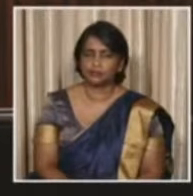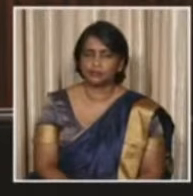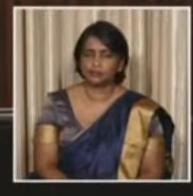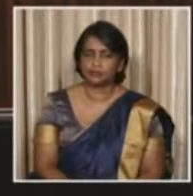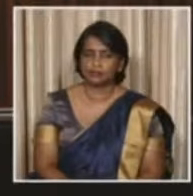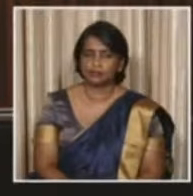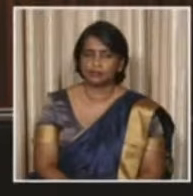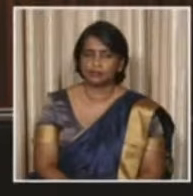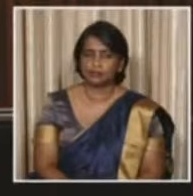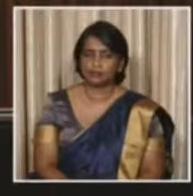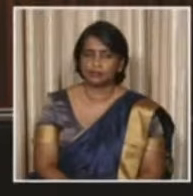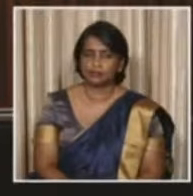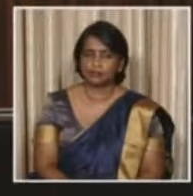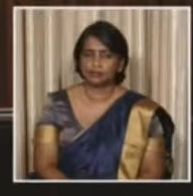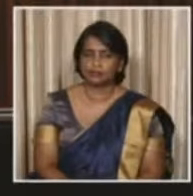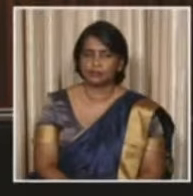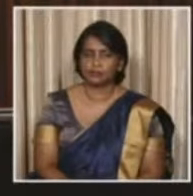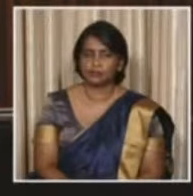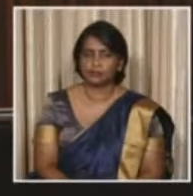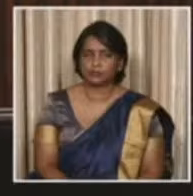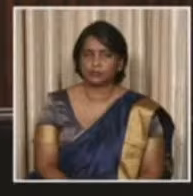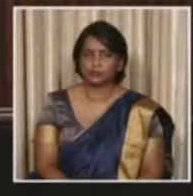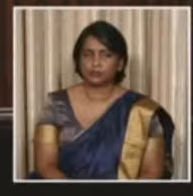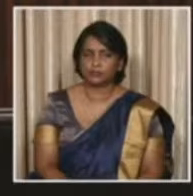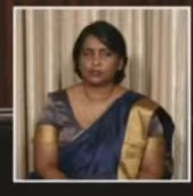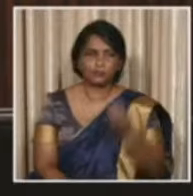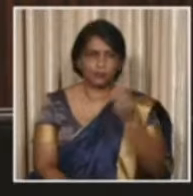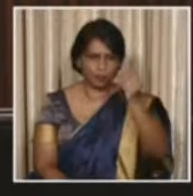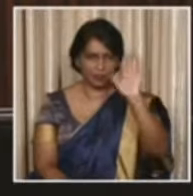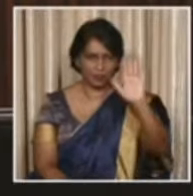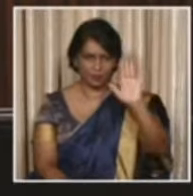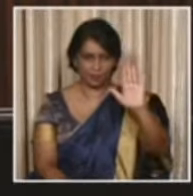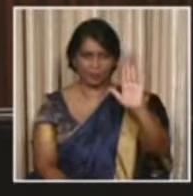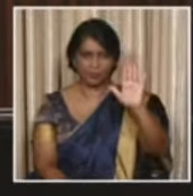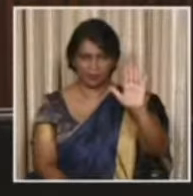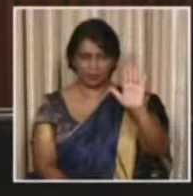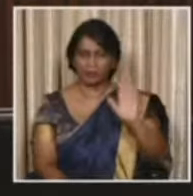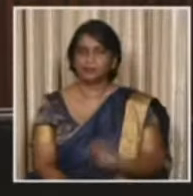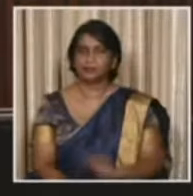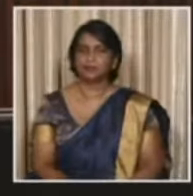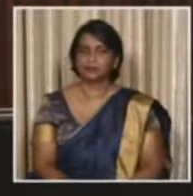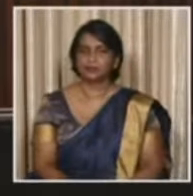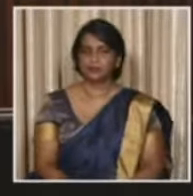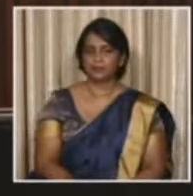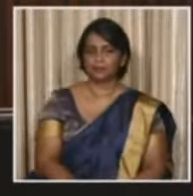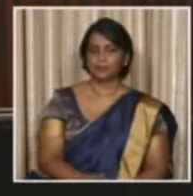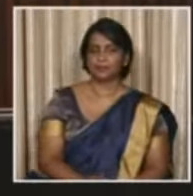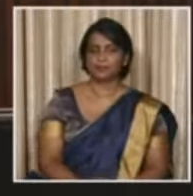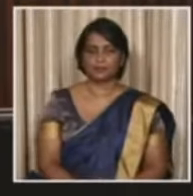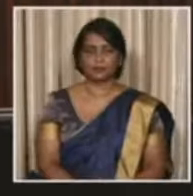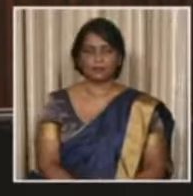වික්ෂන් මුලාසන යන්න එපා. පොඩක් ඉන්න please. නෑ please just wait.